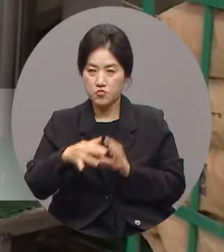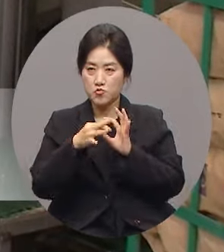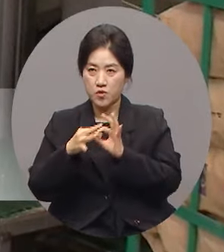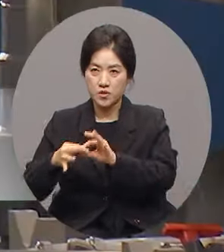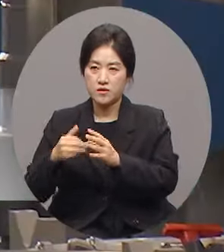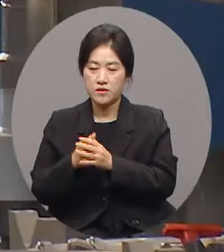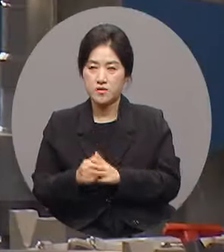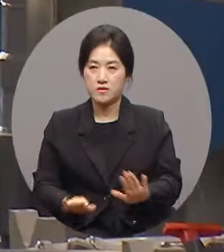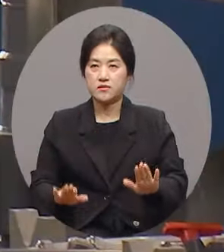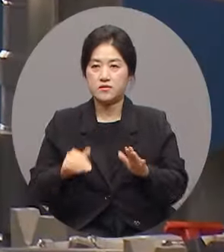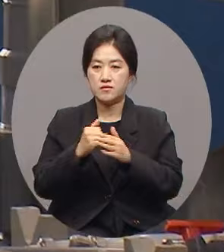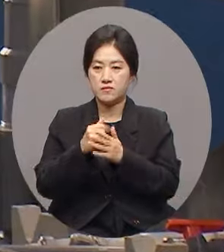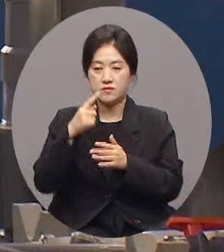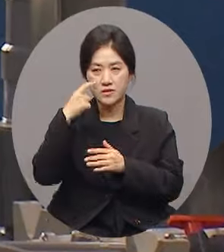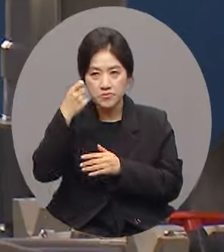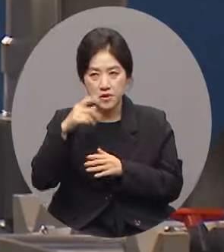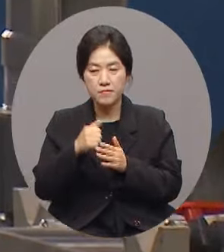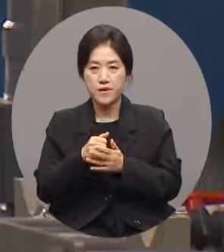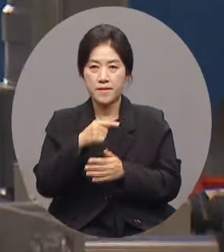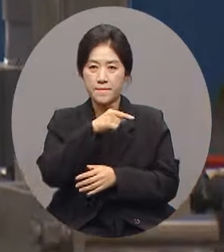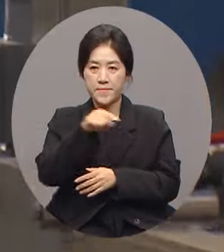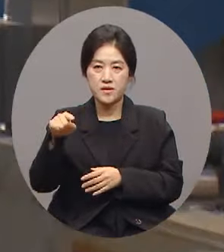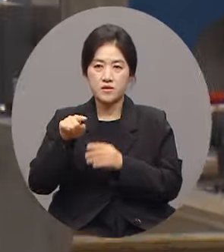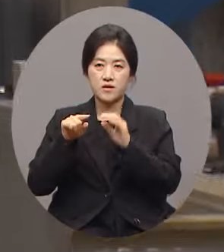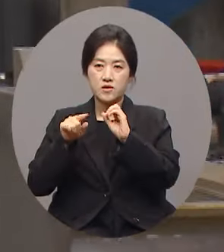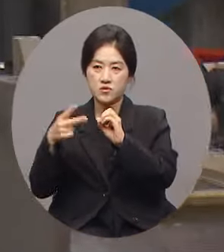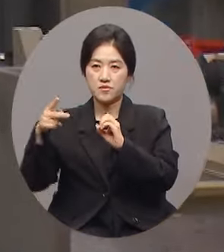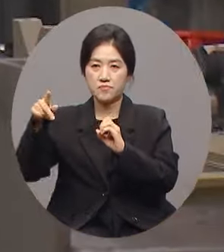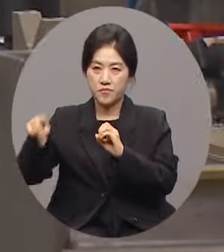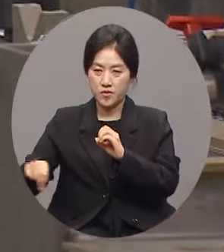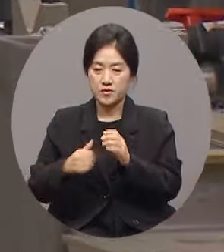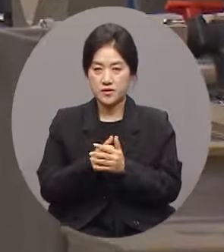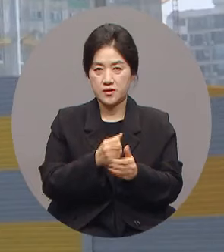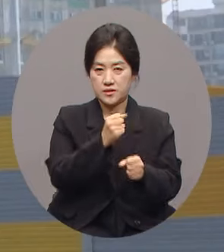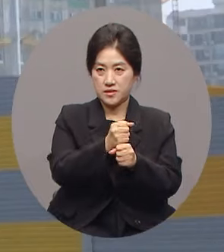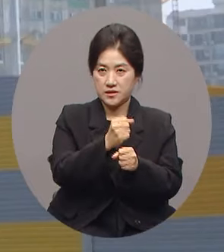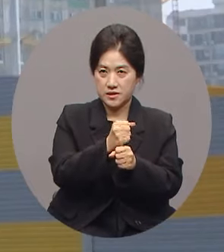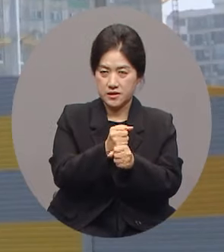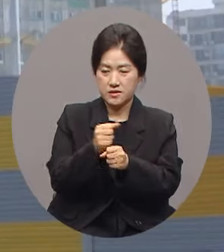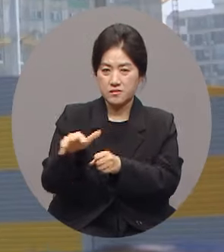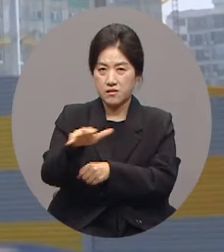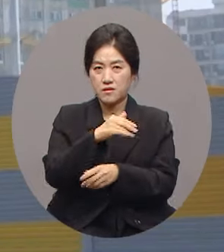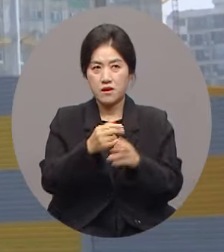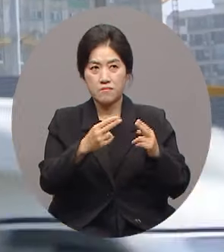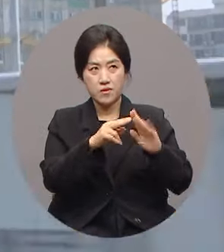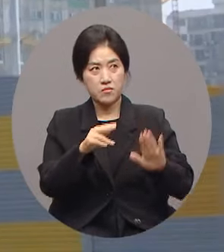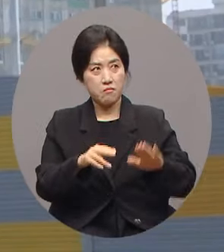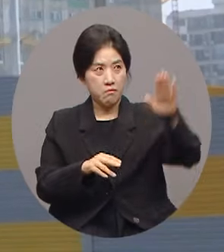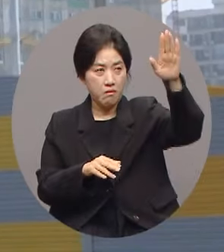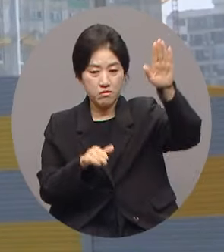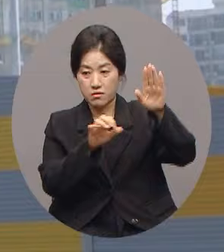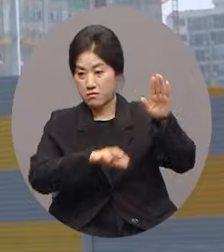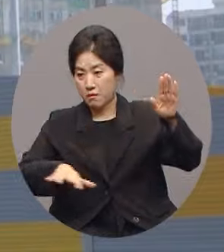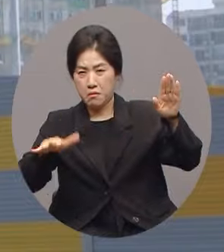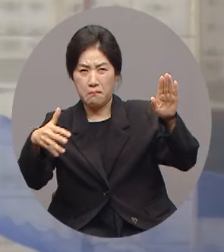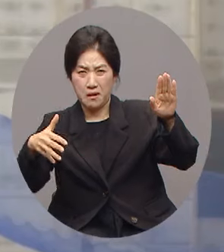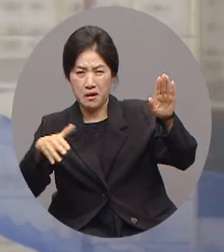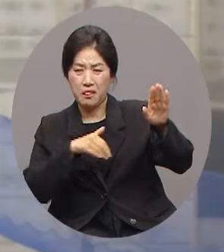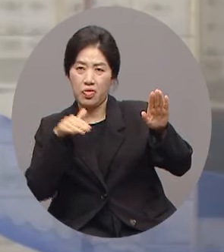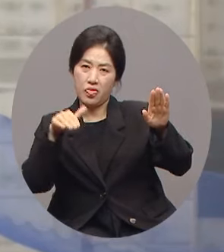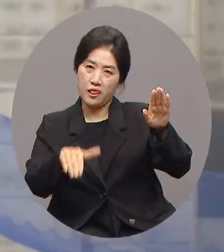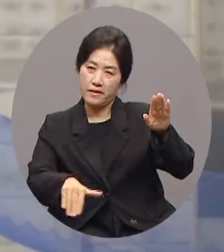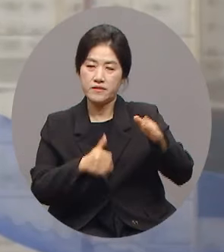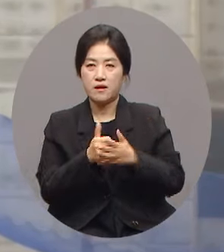0.2 포인트를 기록했습니다 생산 회복세가 반도체에 의존한 탓에 산업 전체로 확산하지 못하고 있고 건설